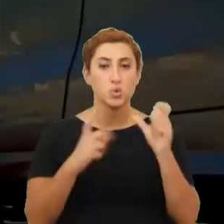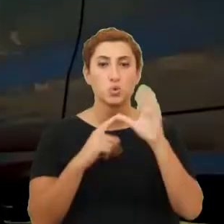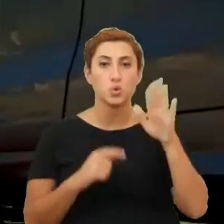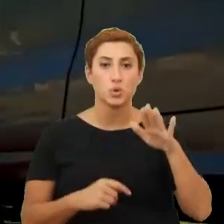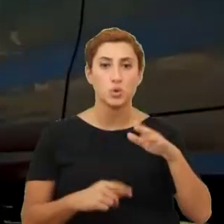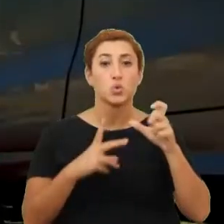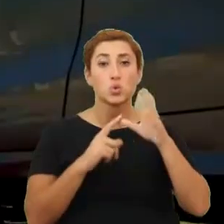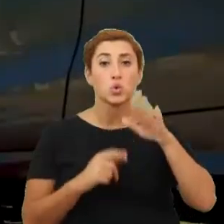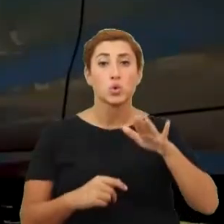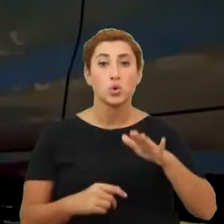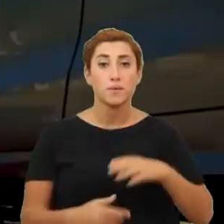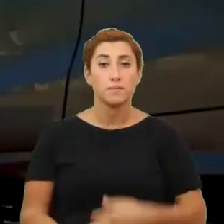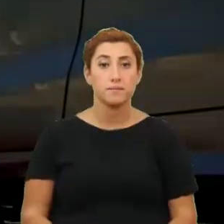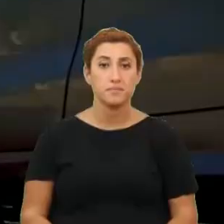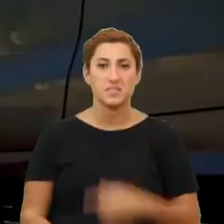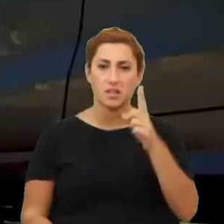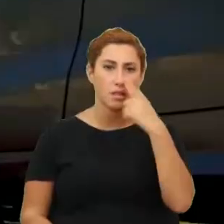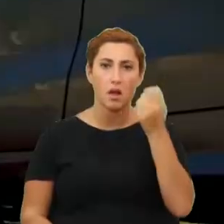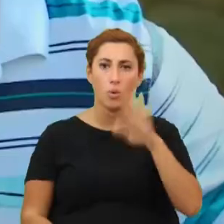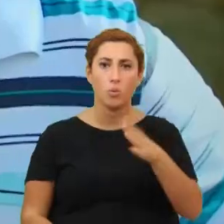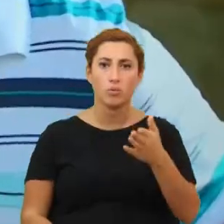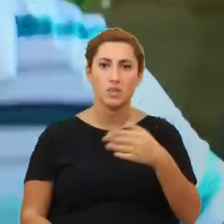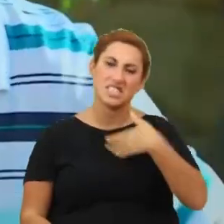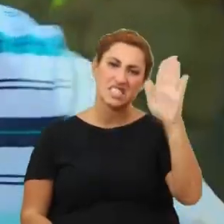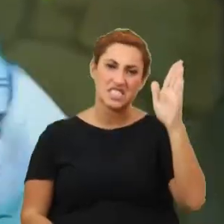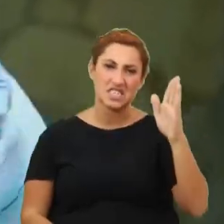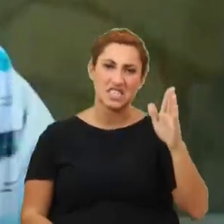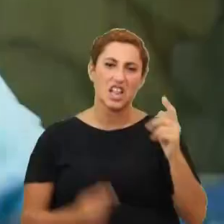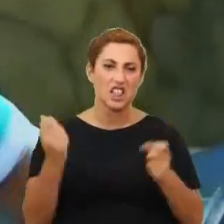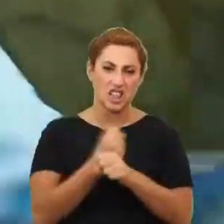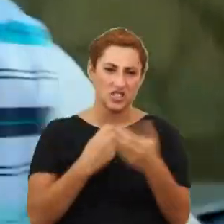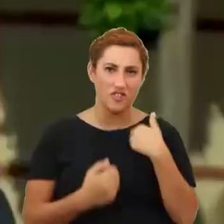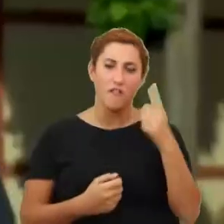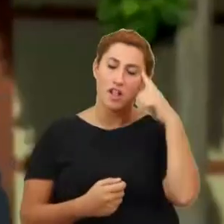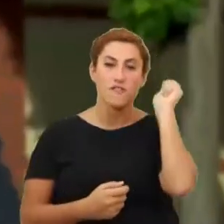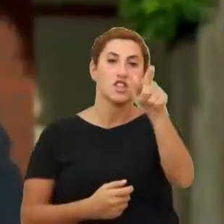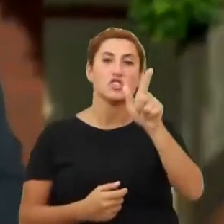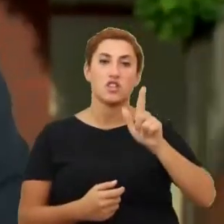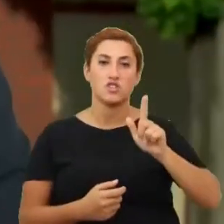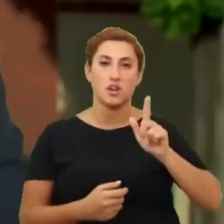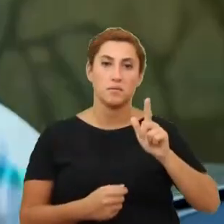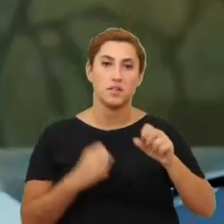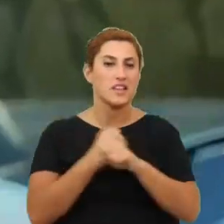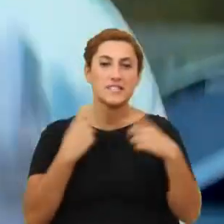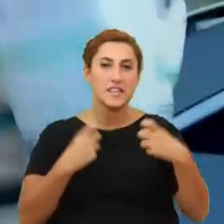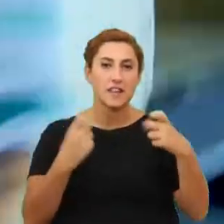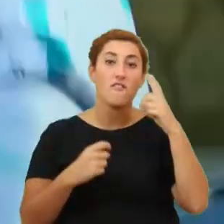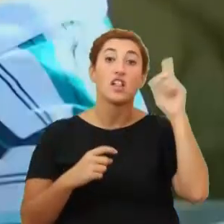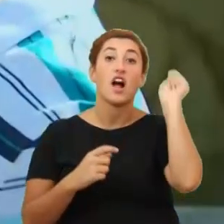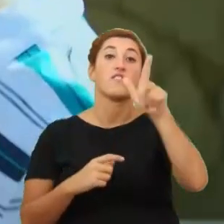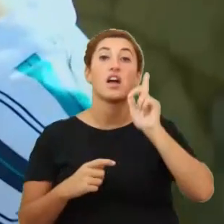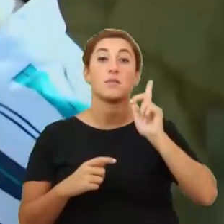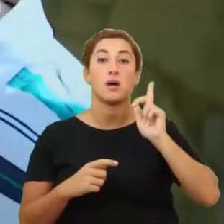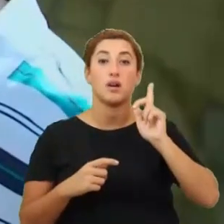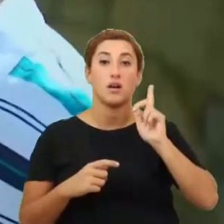Şükrü, Şükrü. Seni ne arıyor burada? Gitsene lan. Taş verim ha. Vallahi kafana taş atacağım ha. Taş verir lan. Vallahi atarım